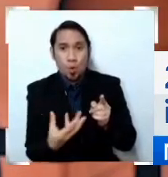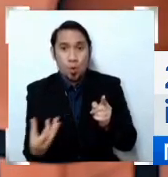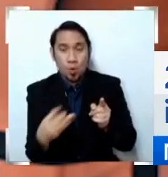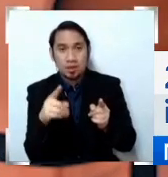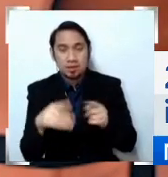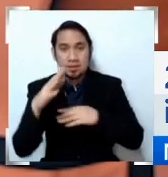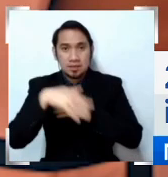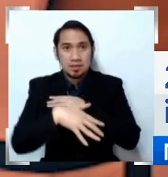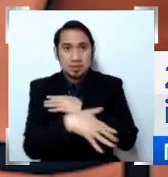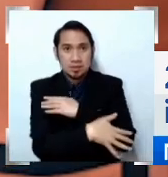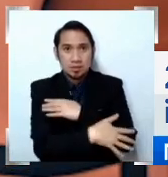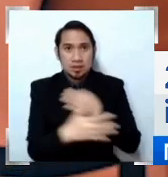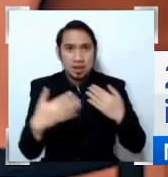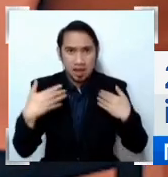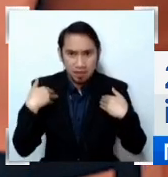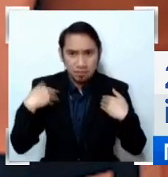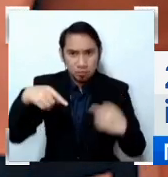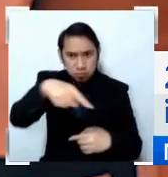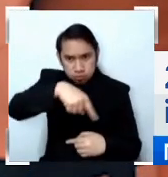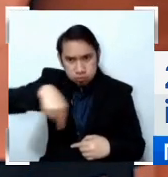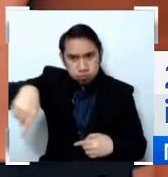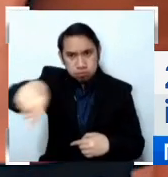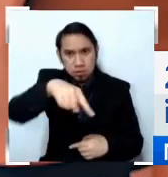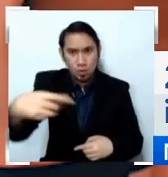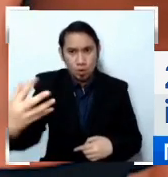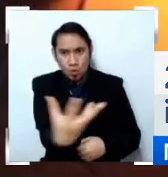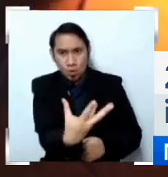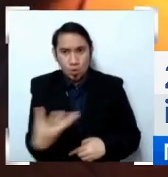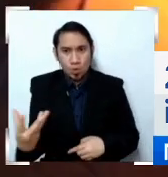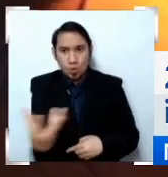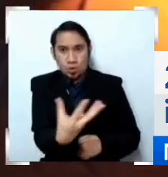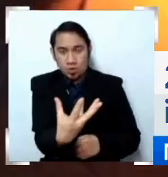na biglang namuo ang ipo-ipo. Mabilis